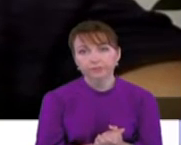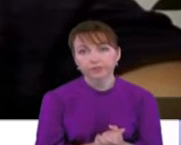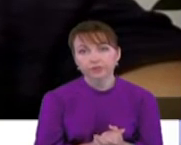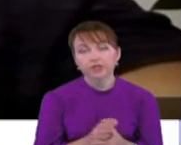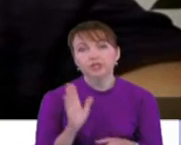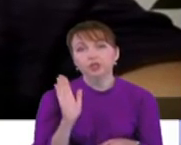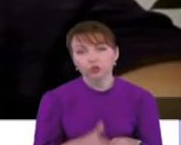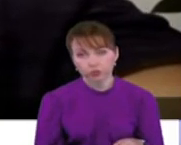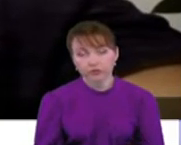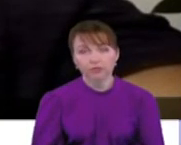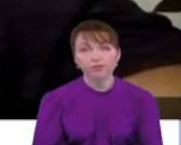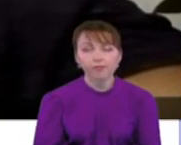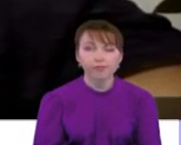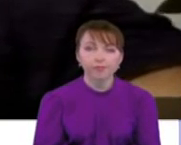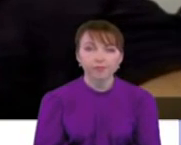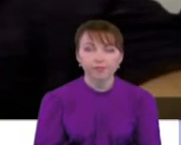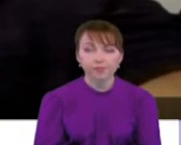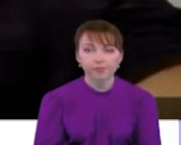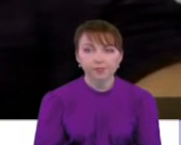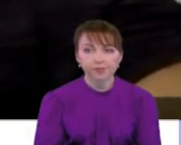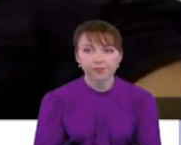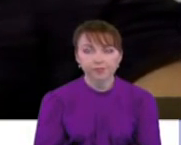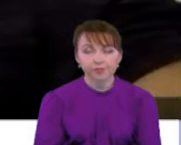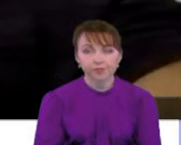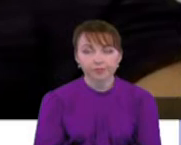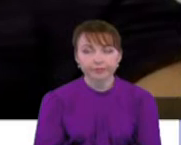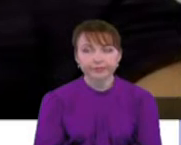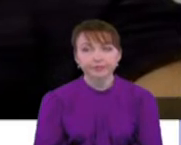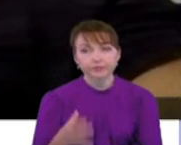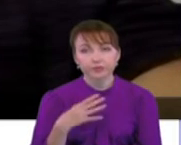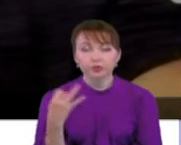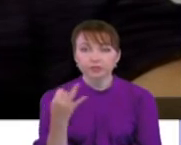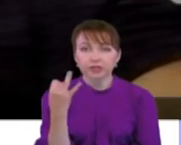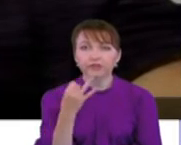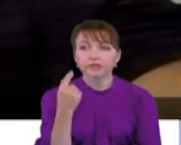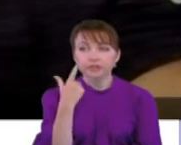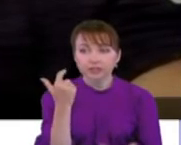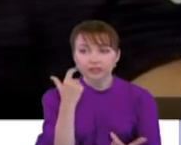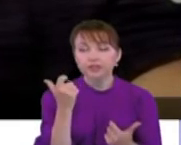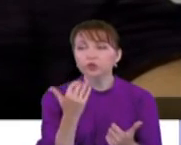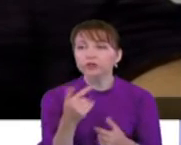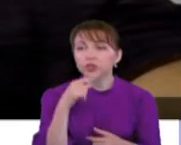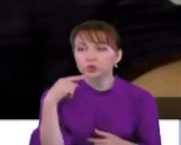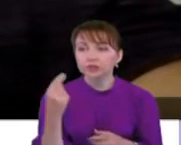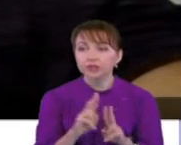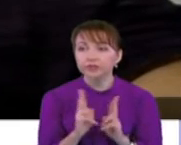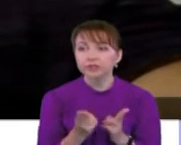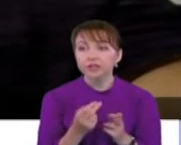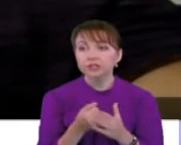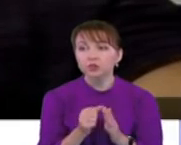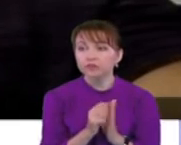закінчувати. А от ми згадували, теж було б цікаво, і статистикою з вашою, Російська Федерація до 19